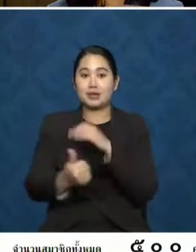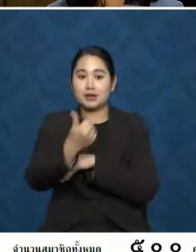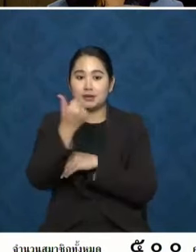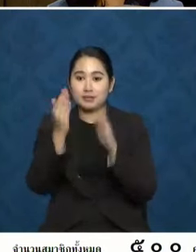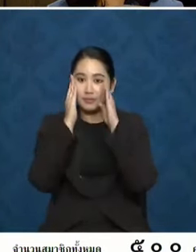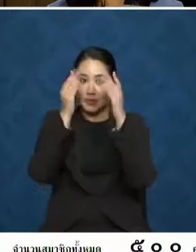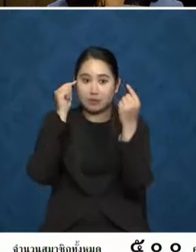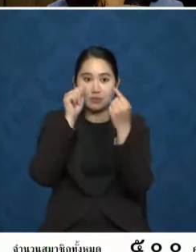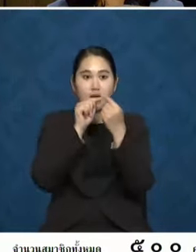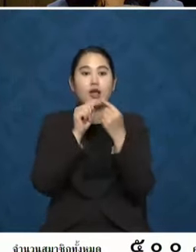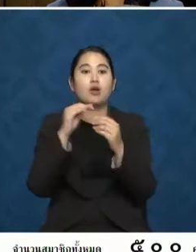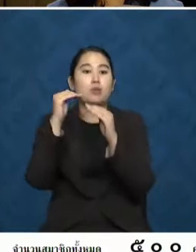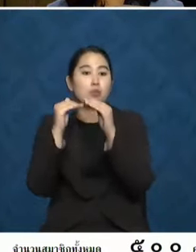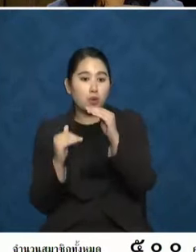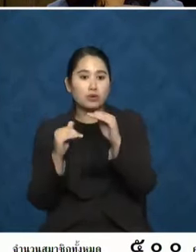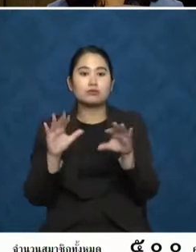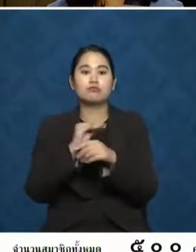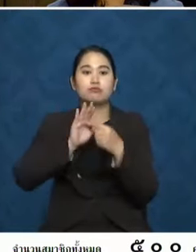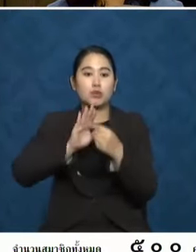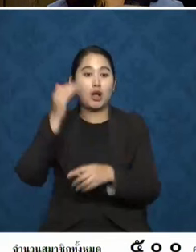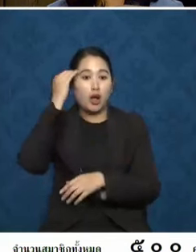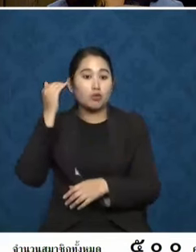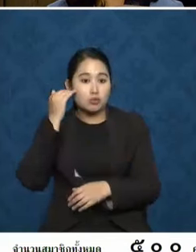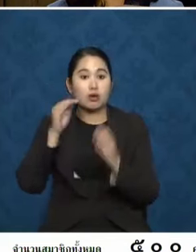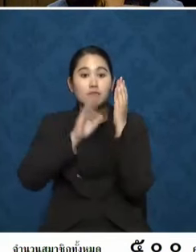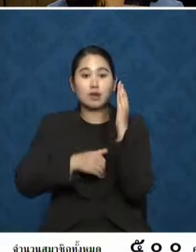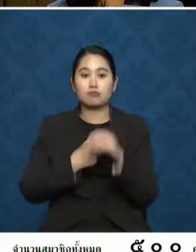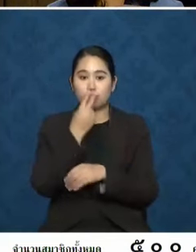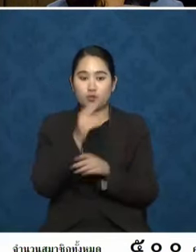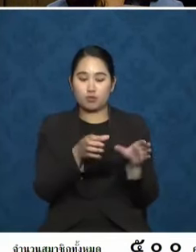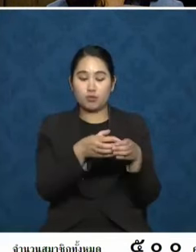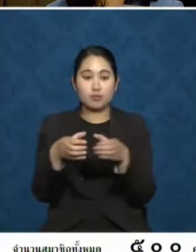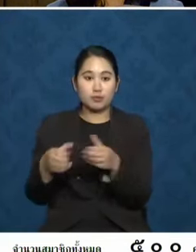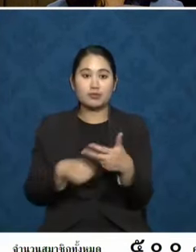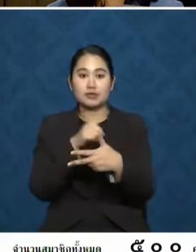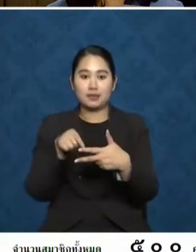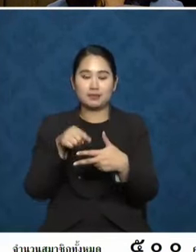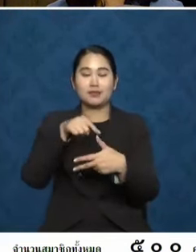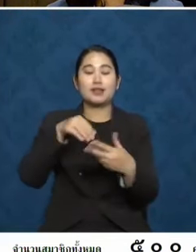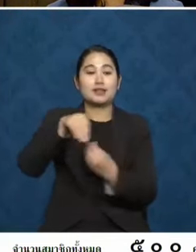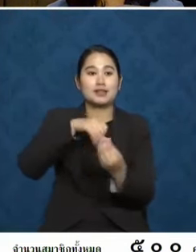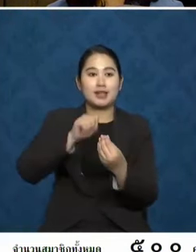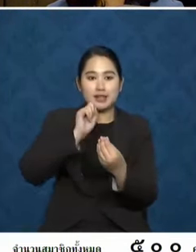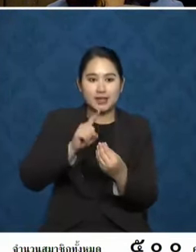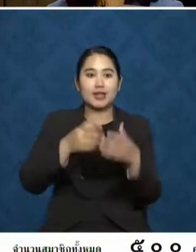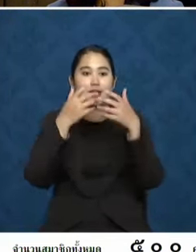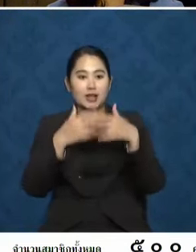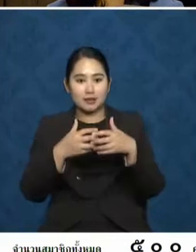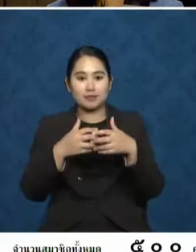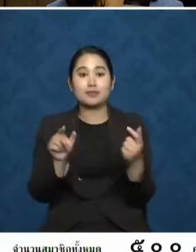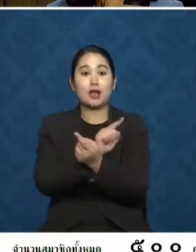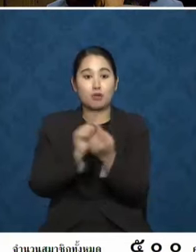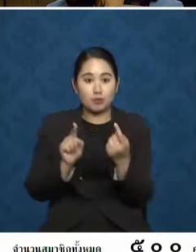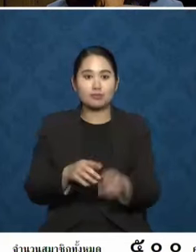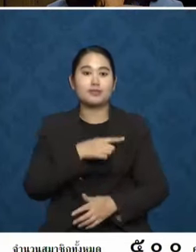มุงเป้าน้อยกวาเราเช่นเกหลีใต้ มุ่งเป้าไปที่ 3 กลมคือใ่กจดิจิตัล นวตกรรม แลสงคมหประเทศ